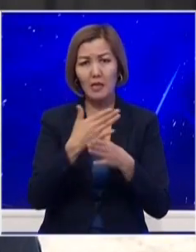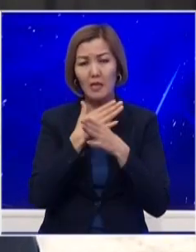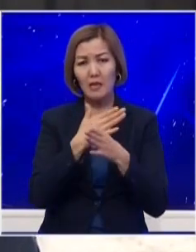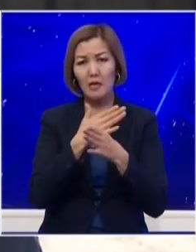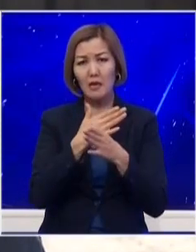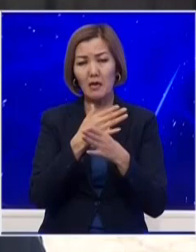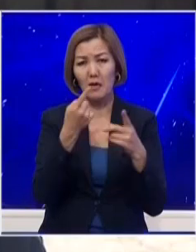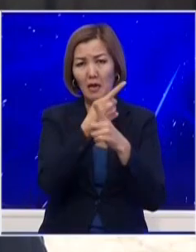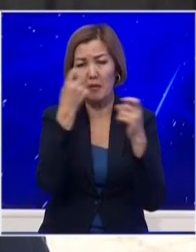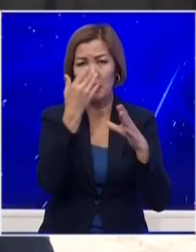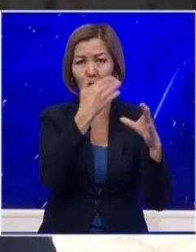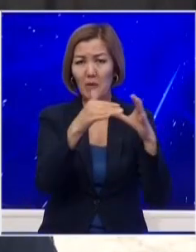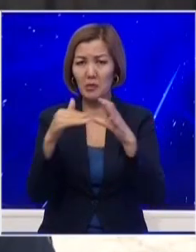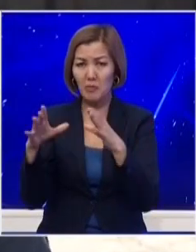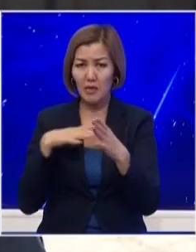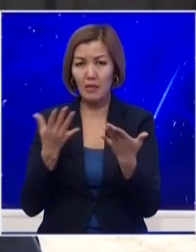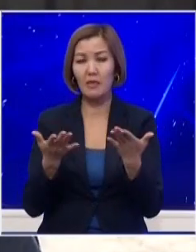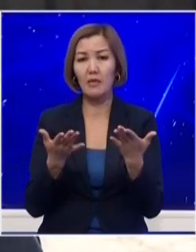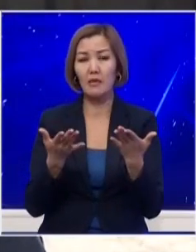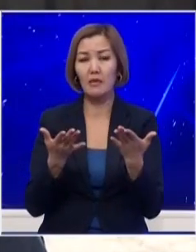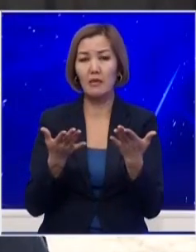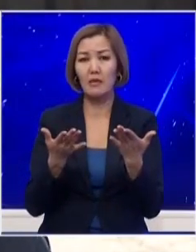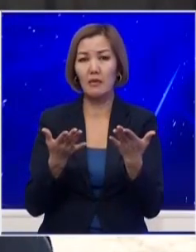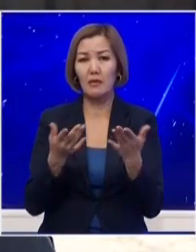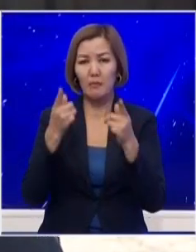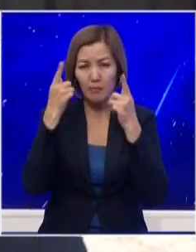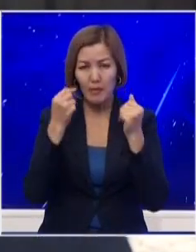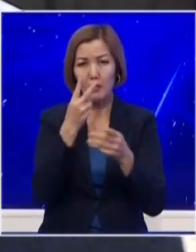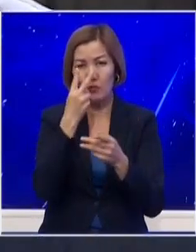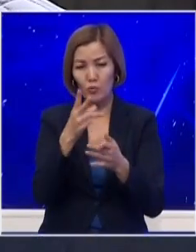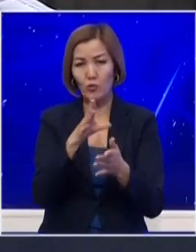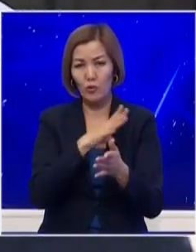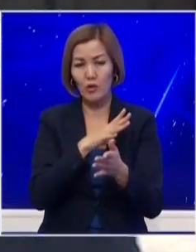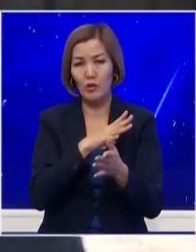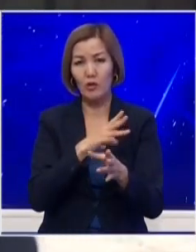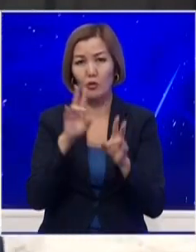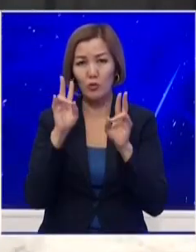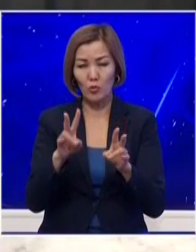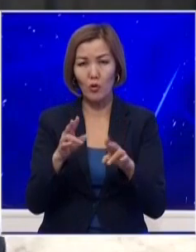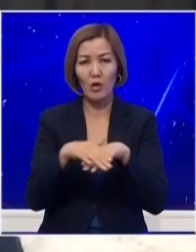тұтынушыларға тұтынған газ үшін берешегі бар болуына байланысты